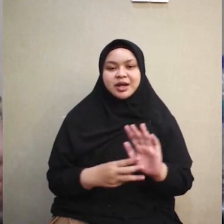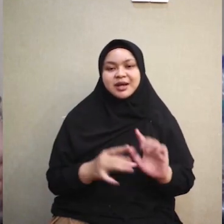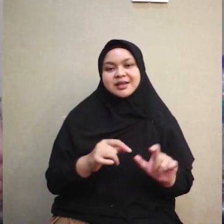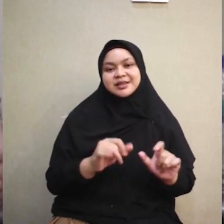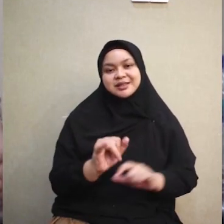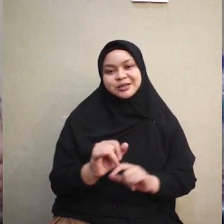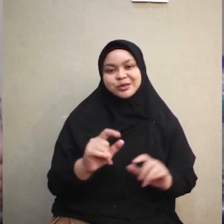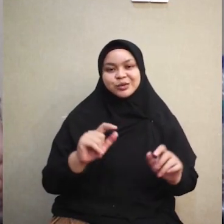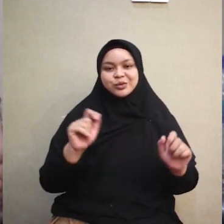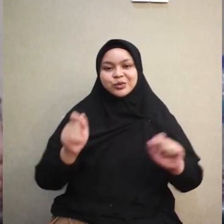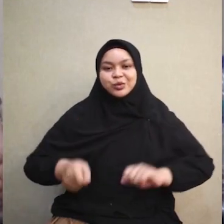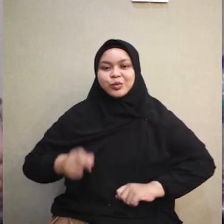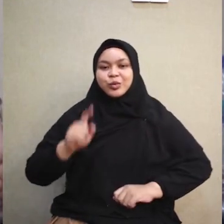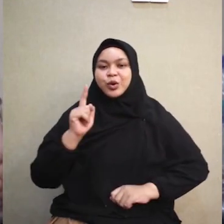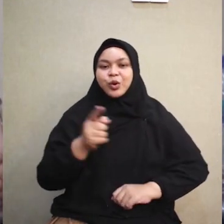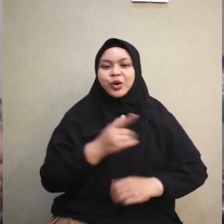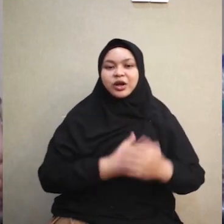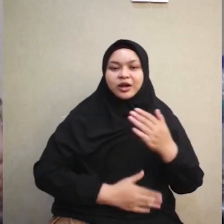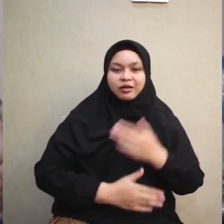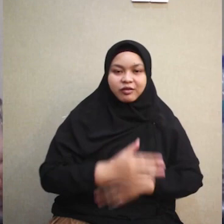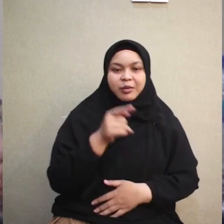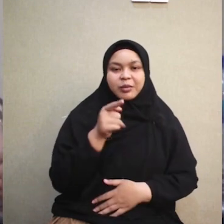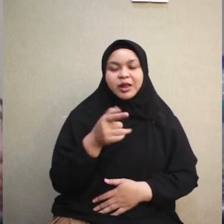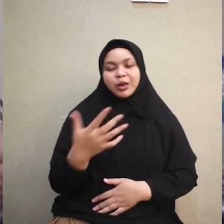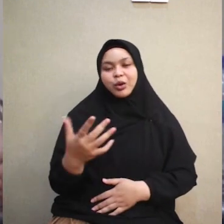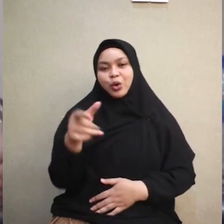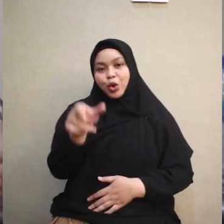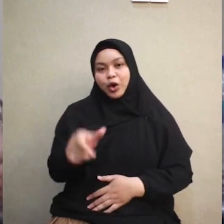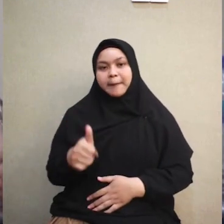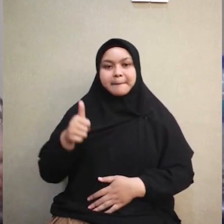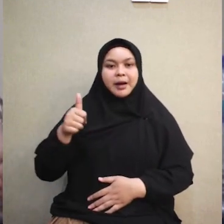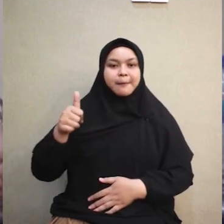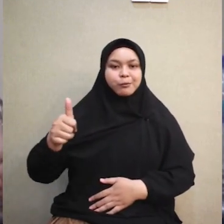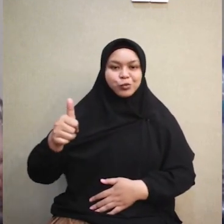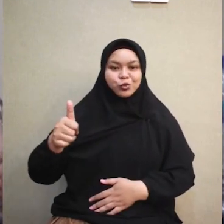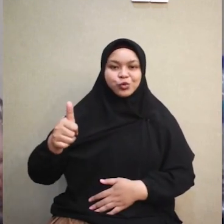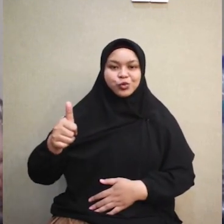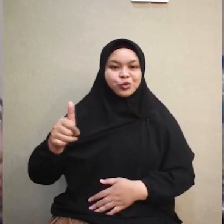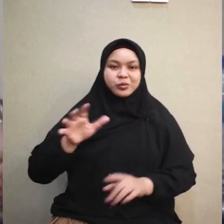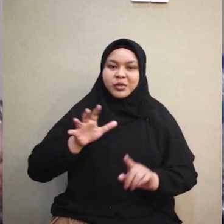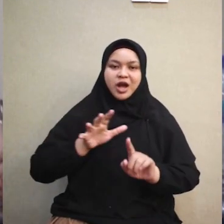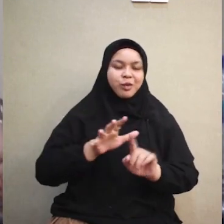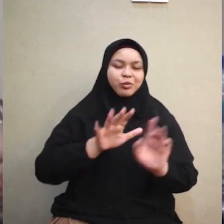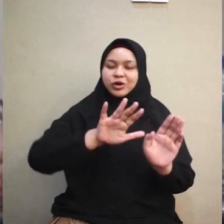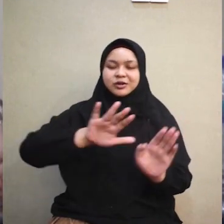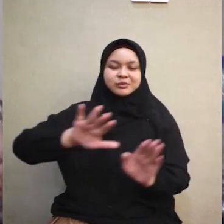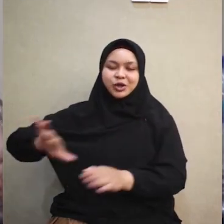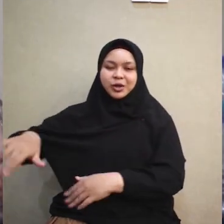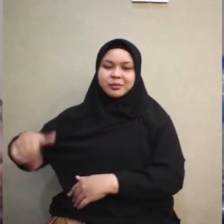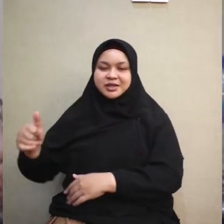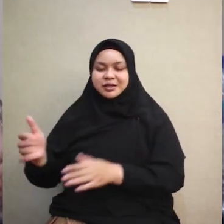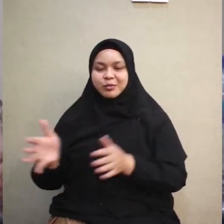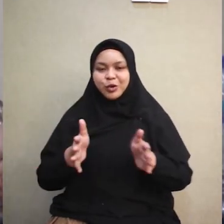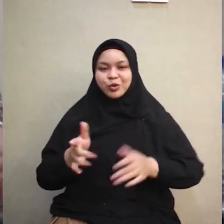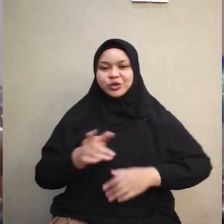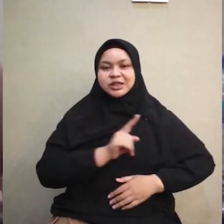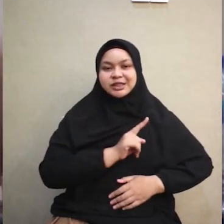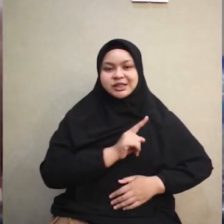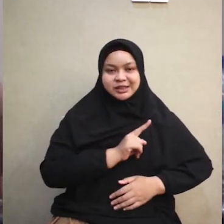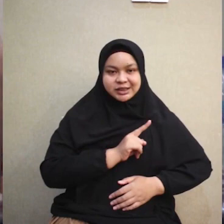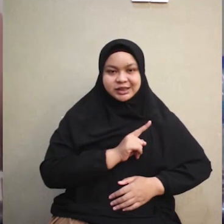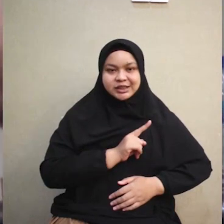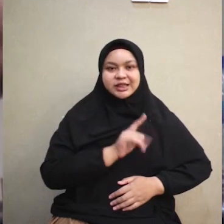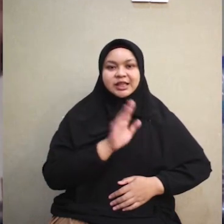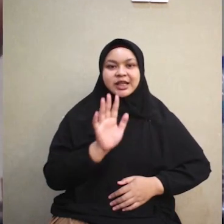supremasi hukum bahwa difabel adalah orang mampu dan tidak perlu Pengampuan bisa mengurusi dirinya sendiri tapi